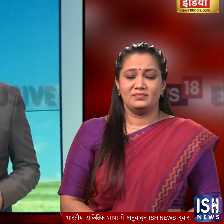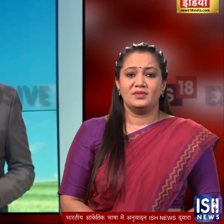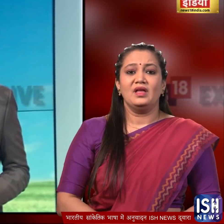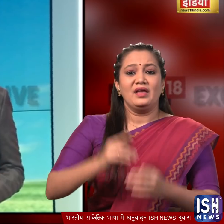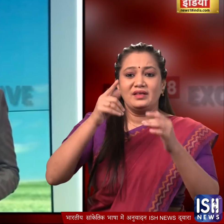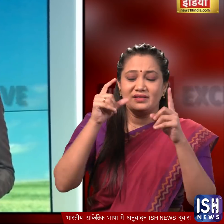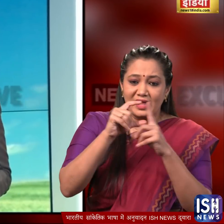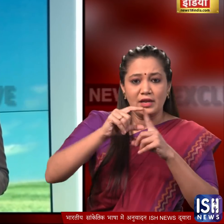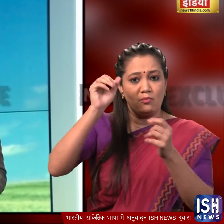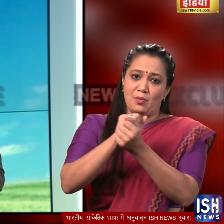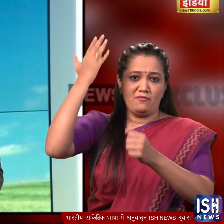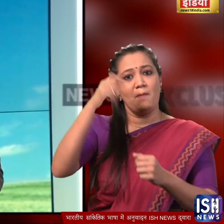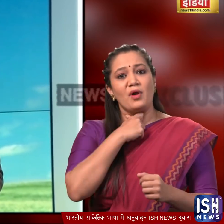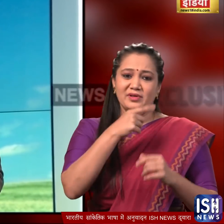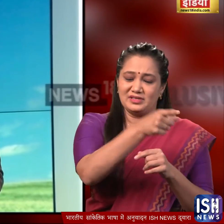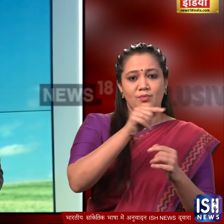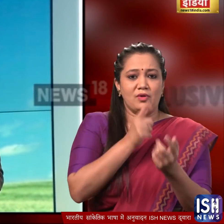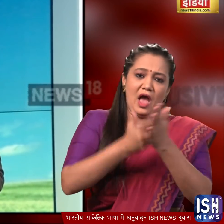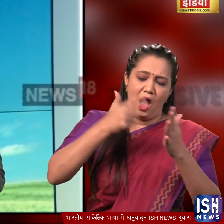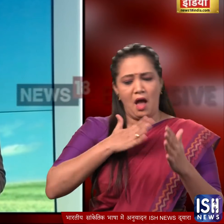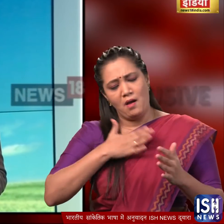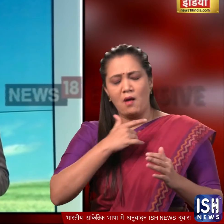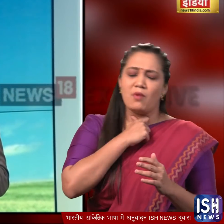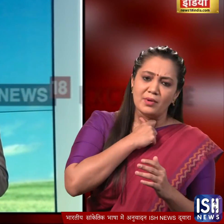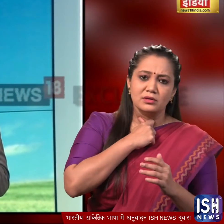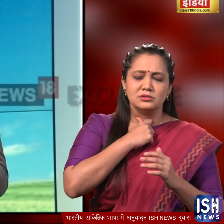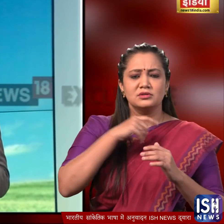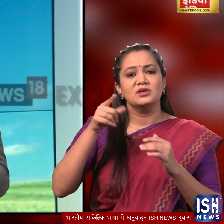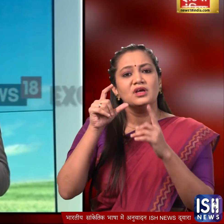से किसान नेताओं ने जो वादा किया था, उस वादे के साथ ही किसानों